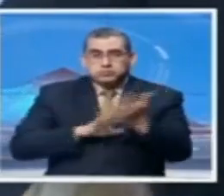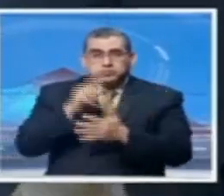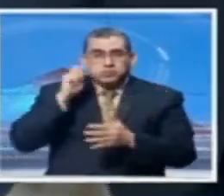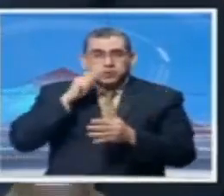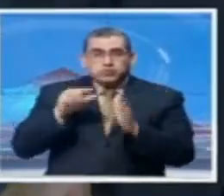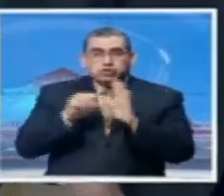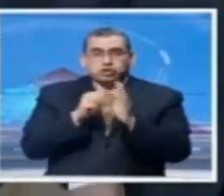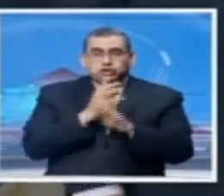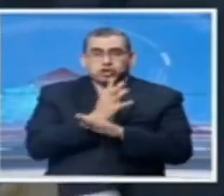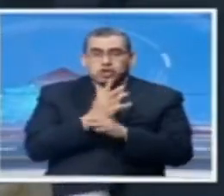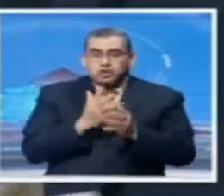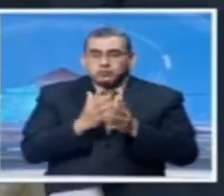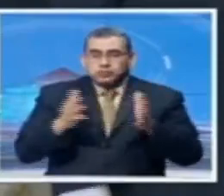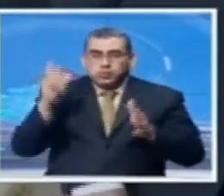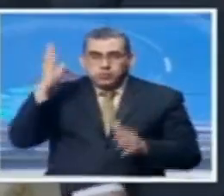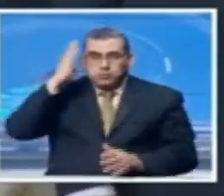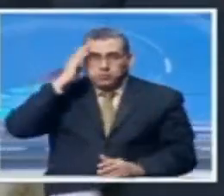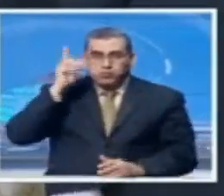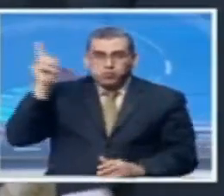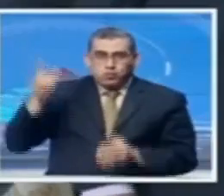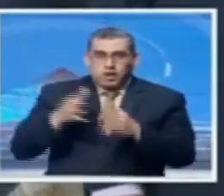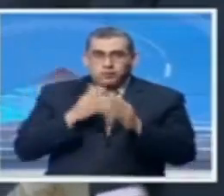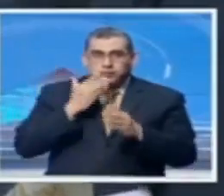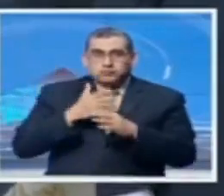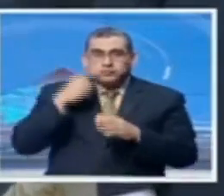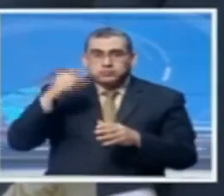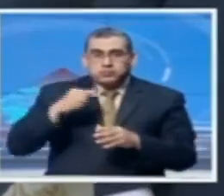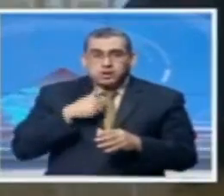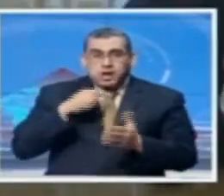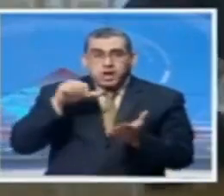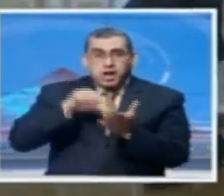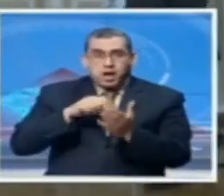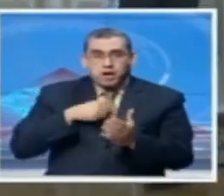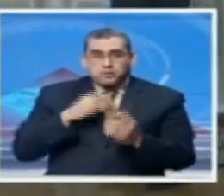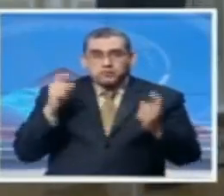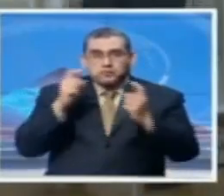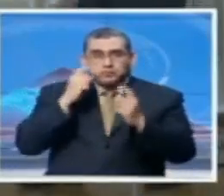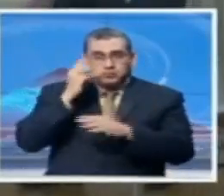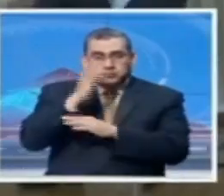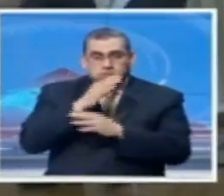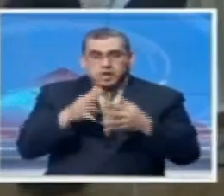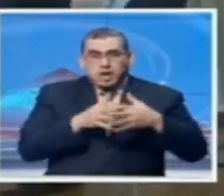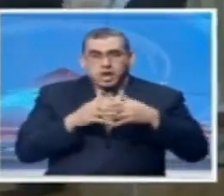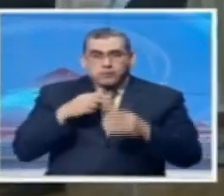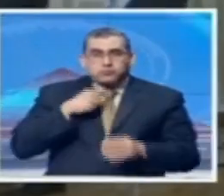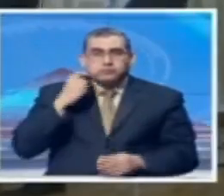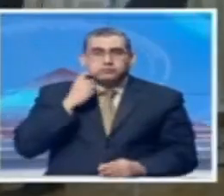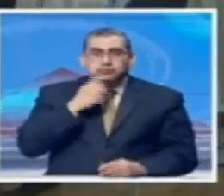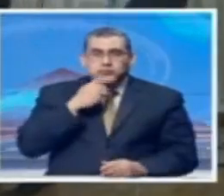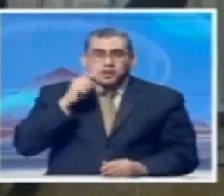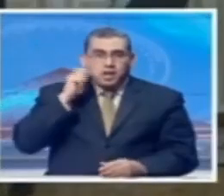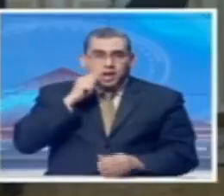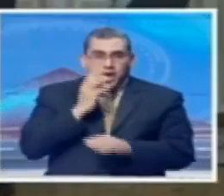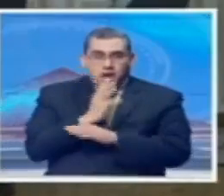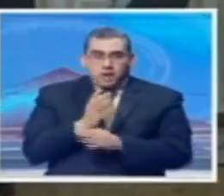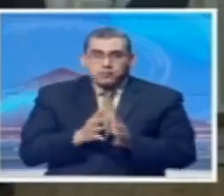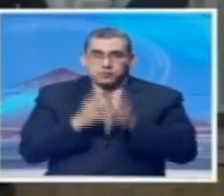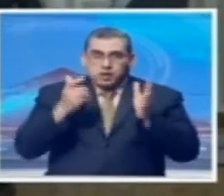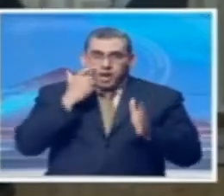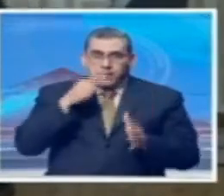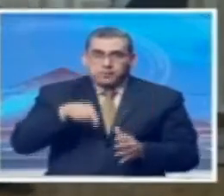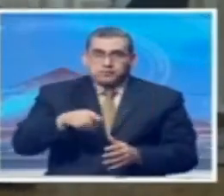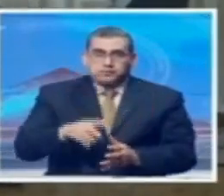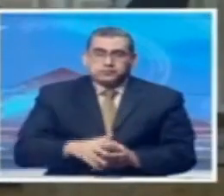تنظيم داعش الإرهابي بالمنطقة، مؤكدا أن بلاده ستواجه الخطة الأمريكية لإحياء الإرهابي